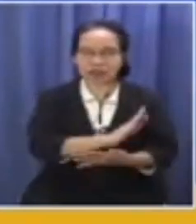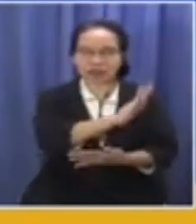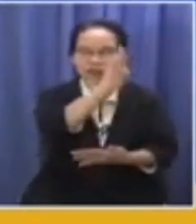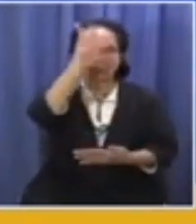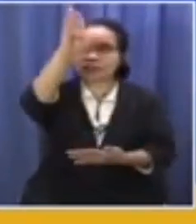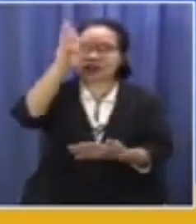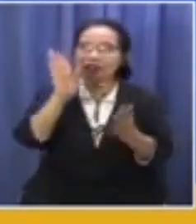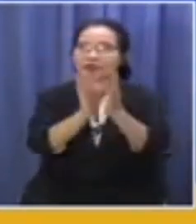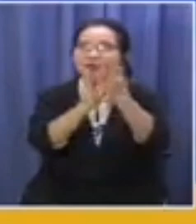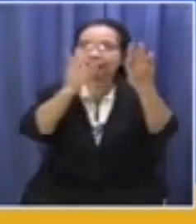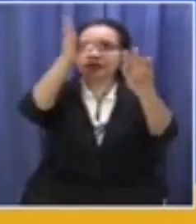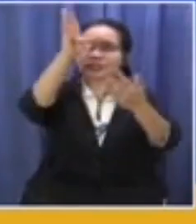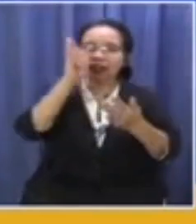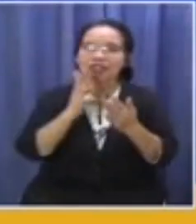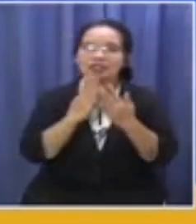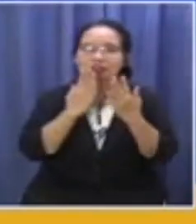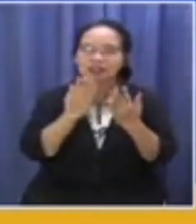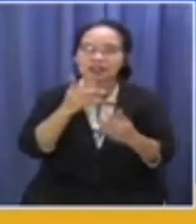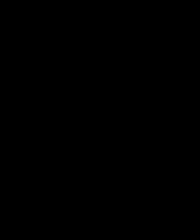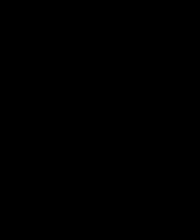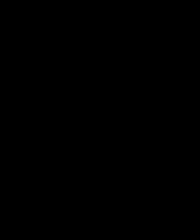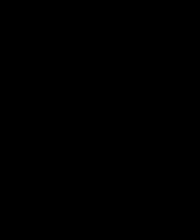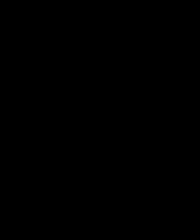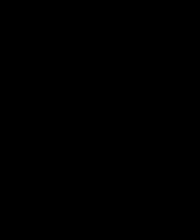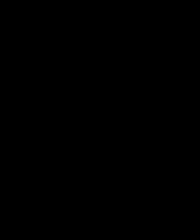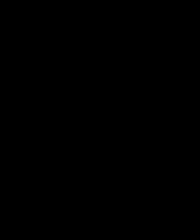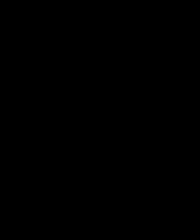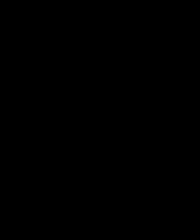po Praise God Salamat sa